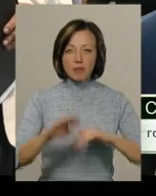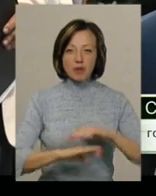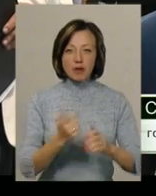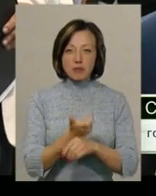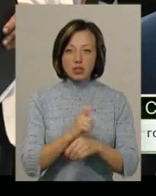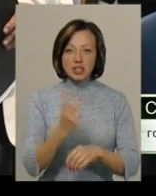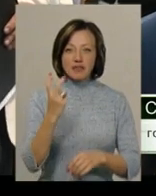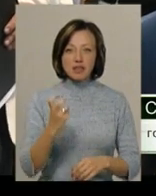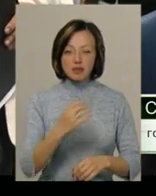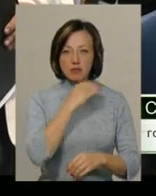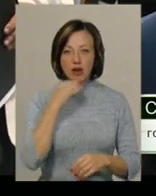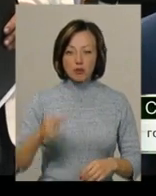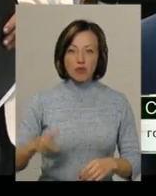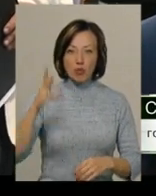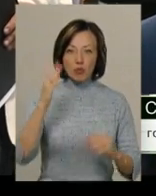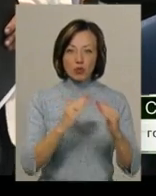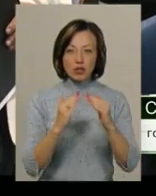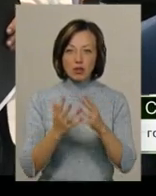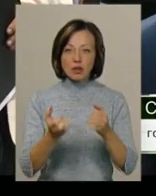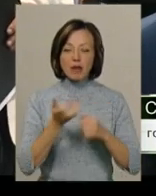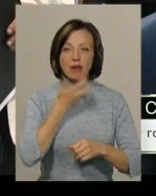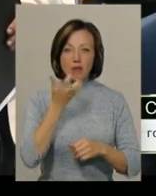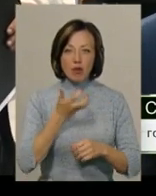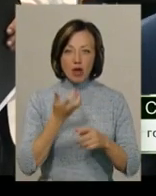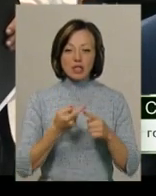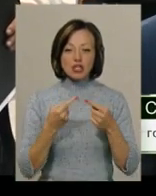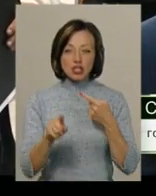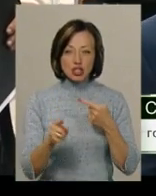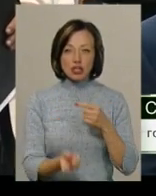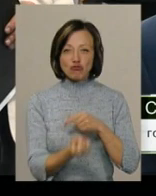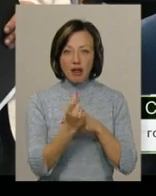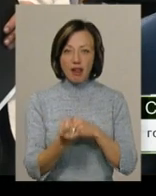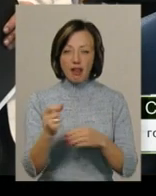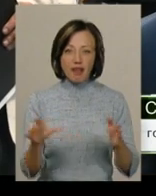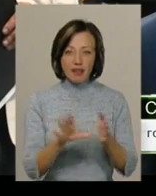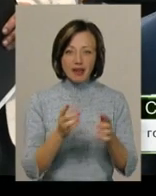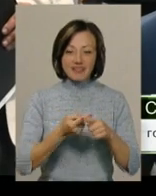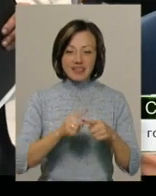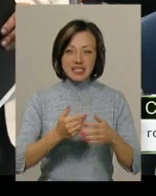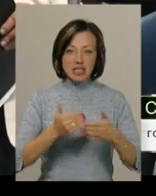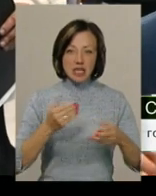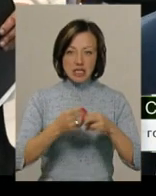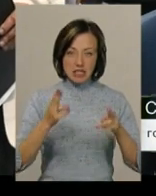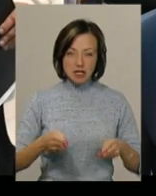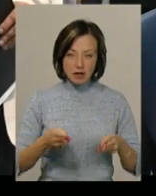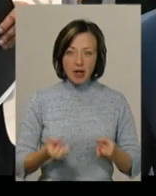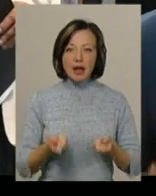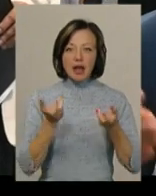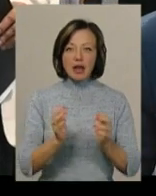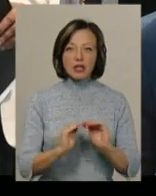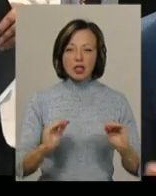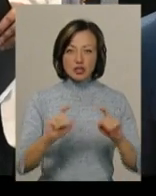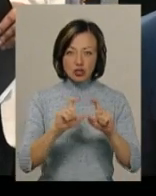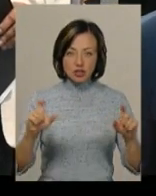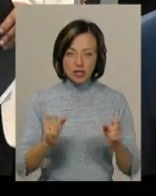багатоповерхових будинків будуть отримувати тепло саме з альтернативних джерел енергії від цієї станції. Кілька дитячих садків,